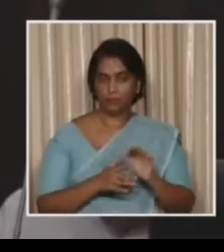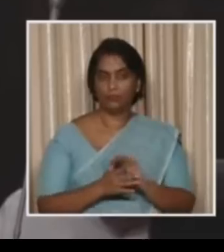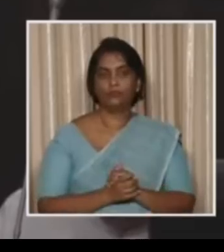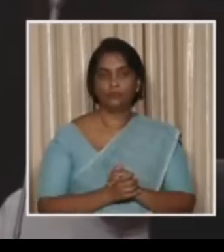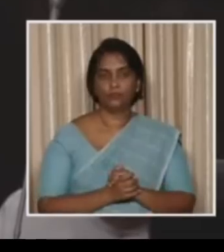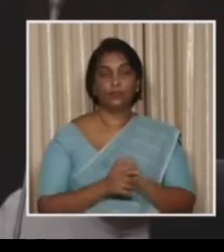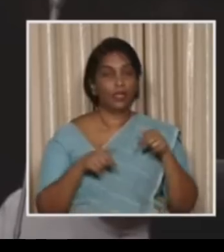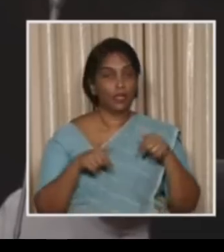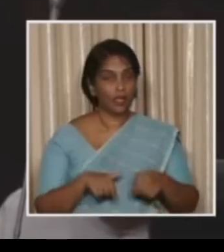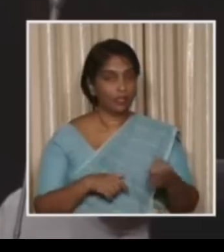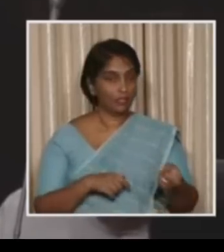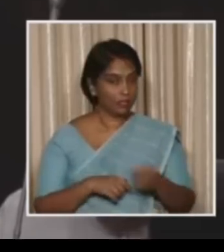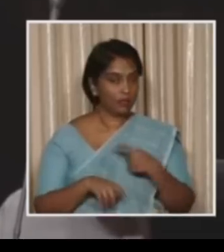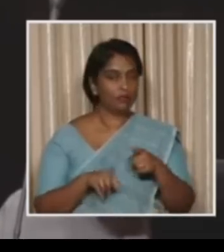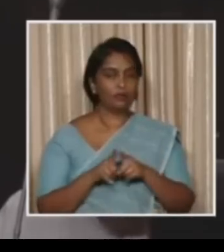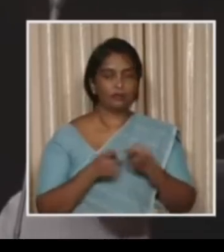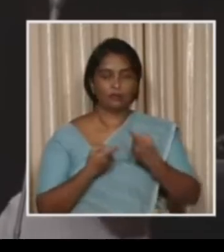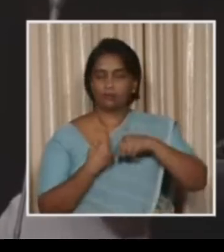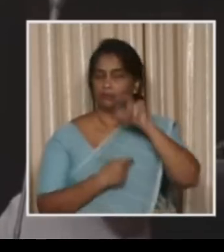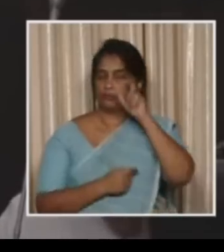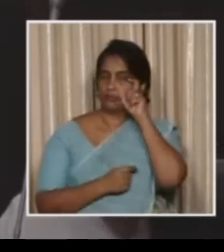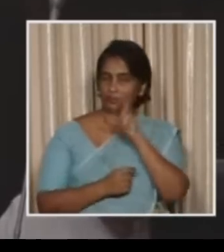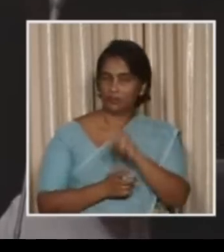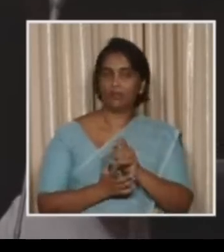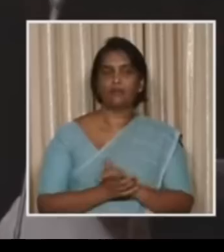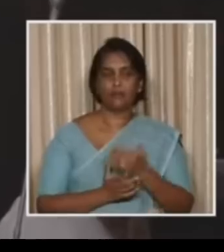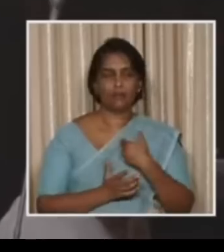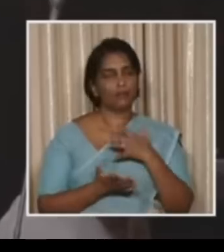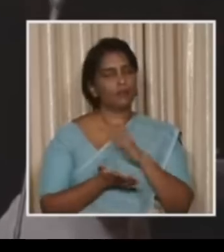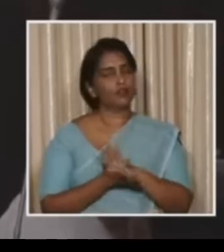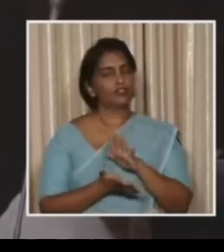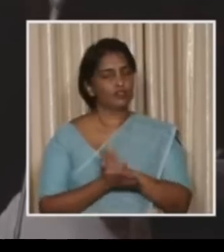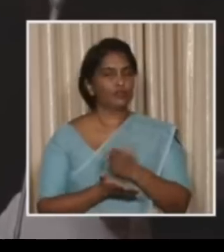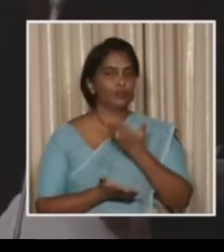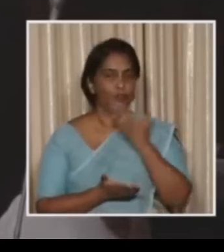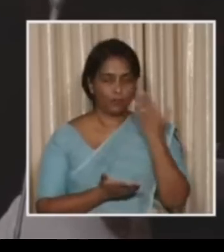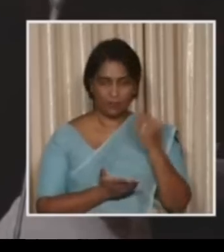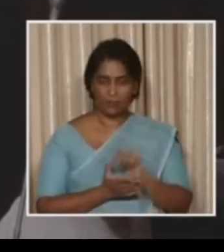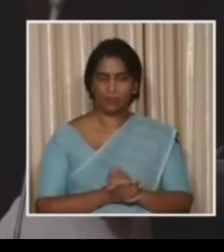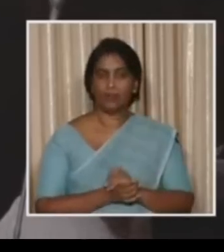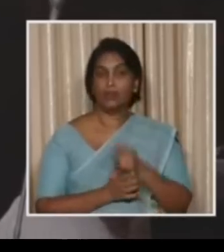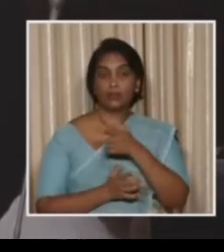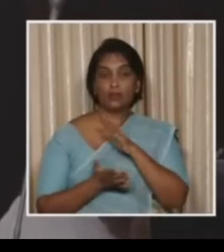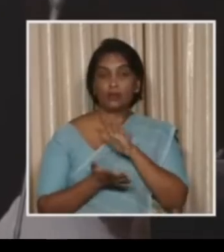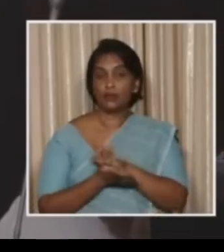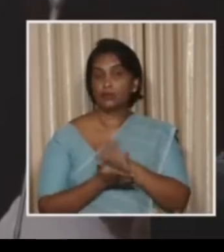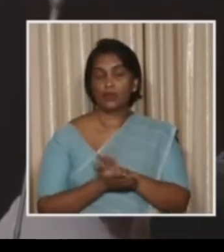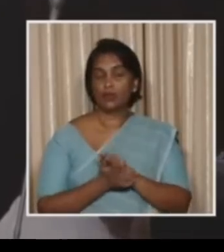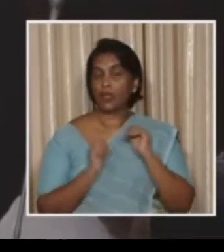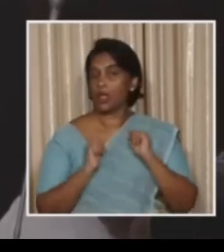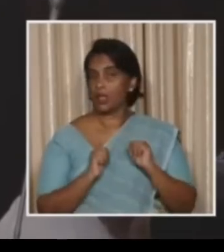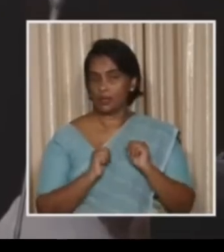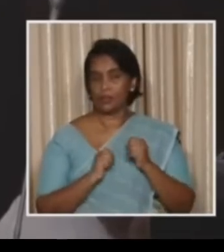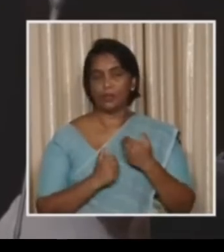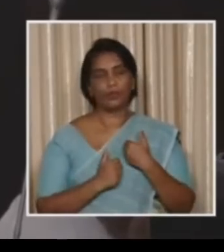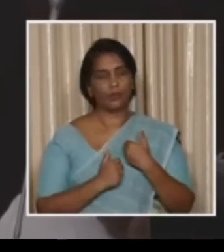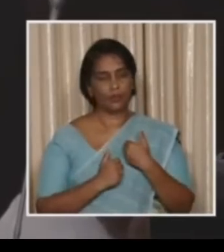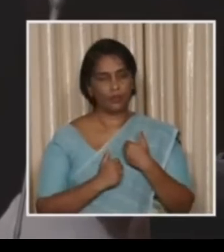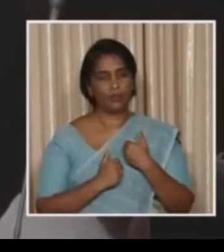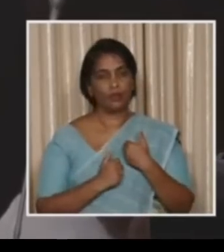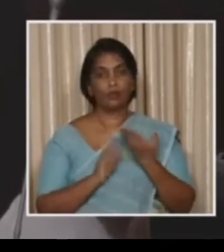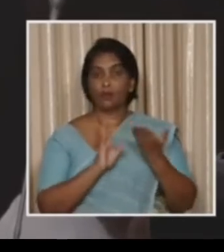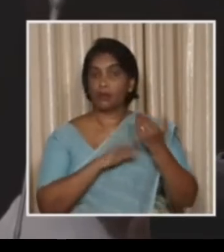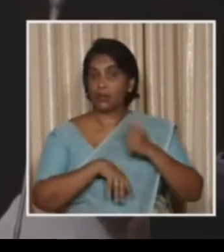வலுப்படுத்துவதற்கும் பொதுஜன பிரமுனவின் 134 உறுப்பினர்களின் வாக்குகளினால் ஜனாதிபதி நியமிக்கப்பட்டதாகவும் ரோஹித